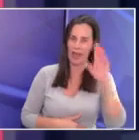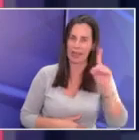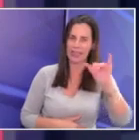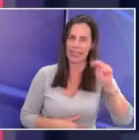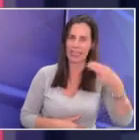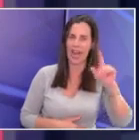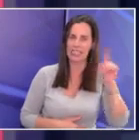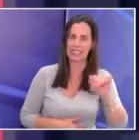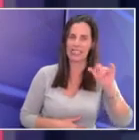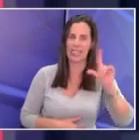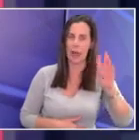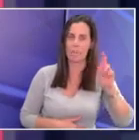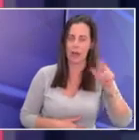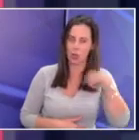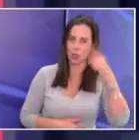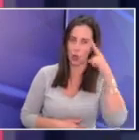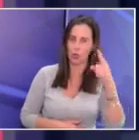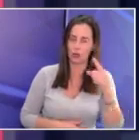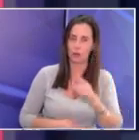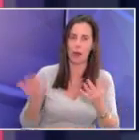זילבר. אני יודעת...